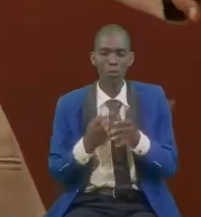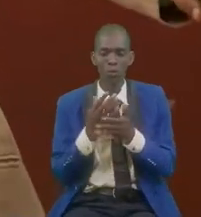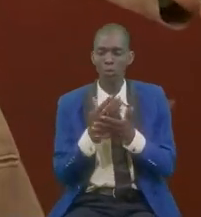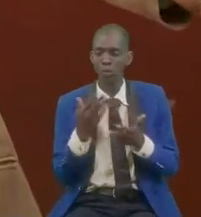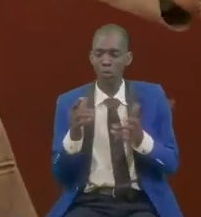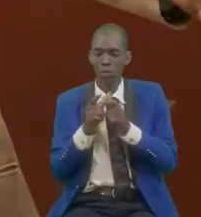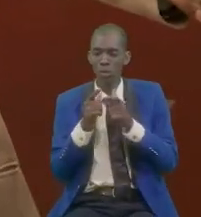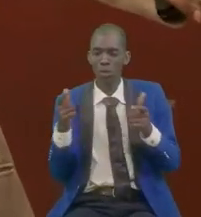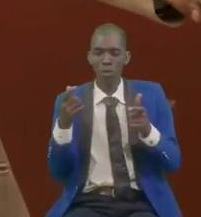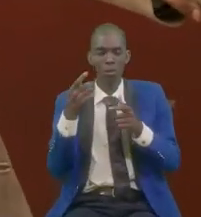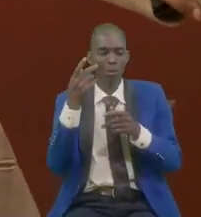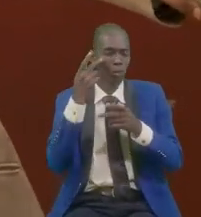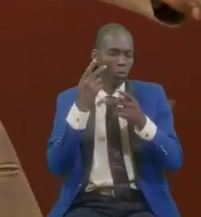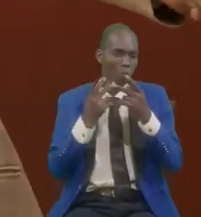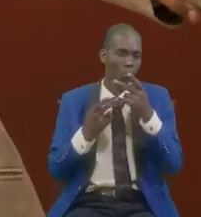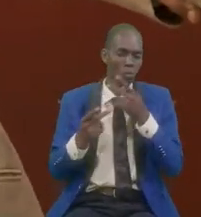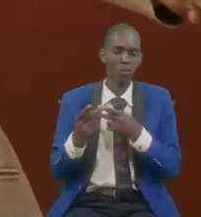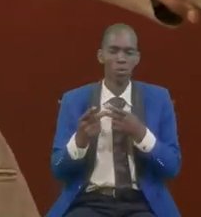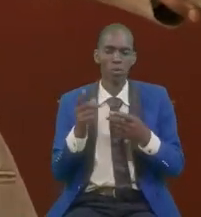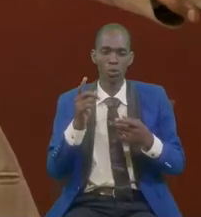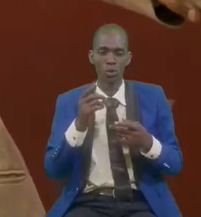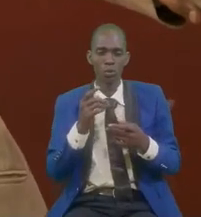il lui a révélé des richesses